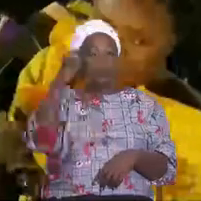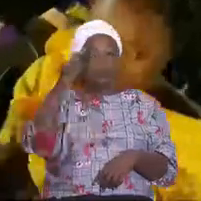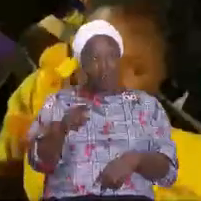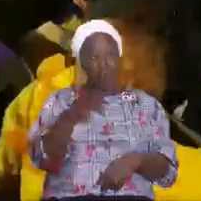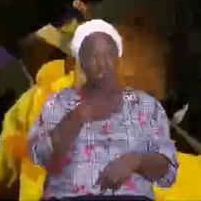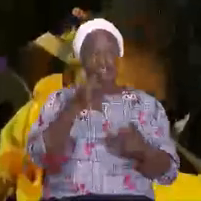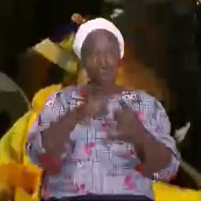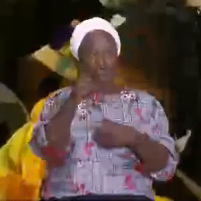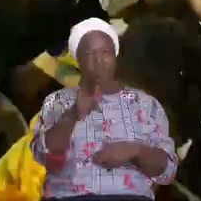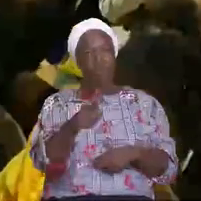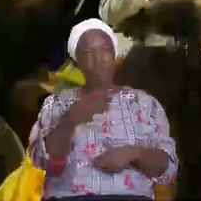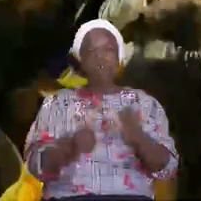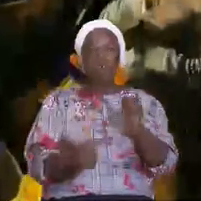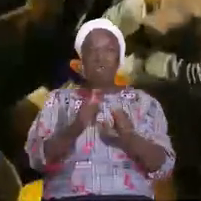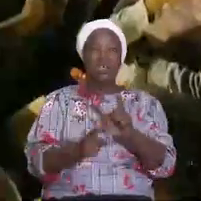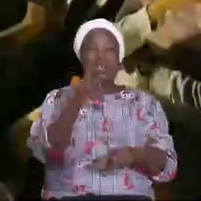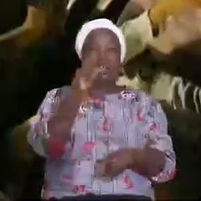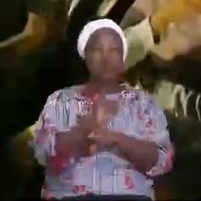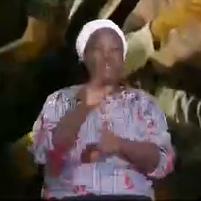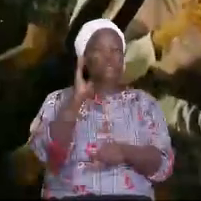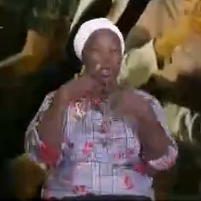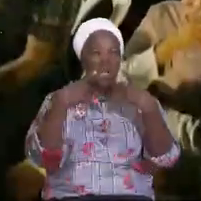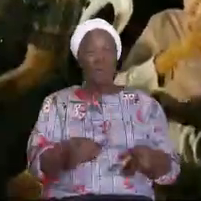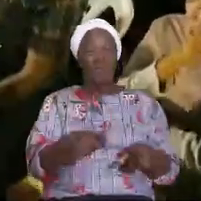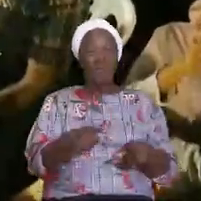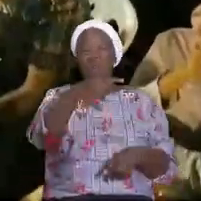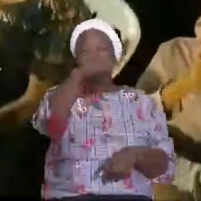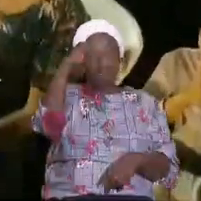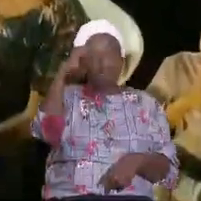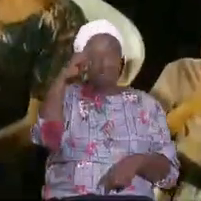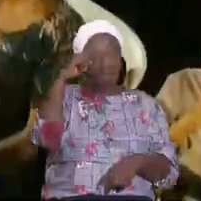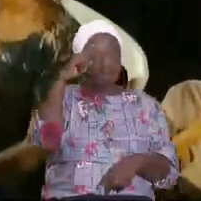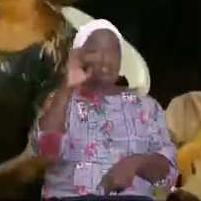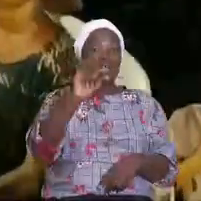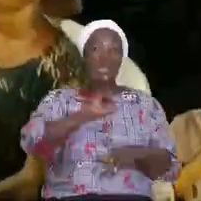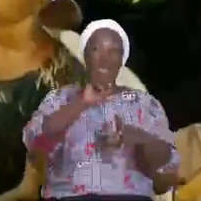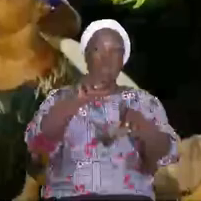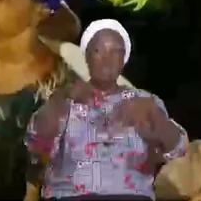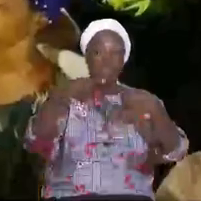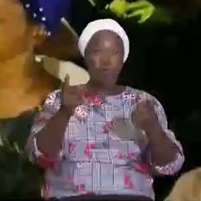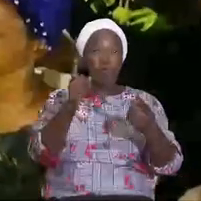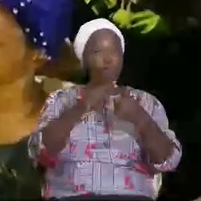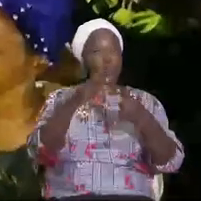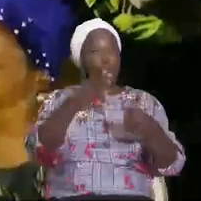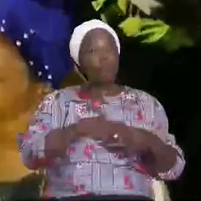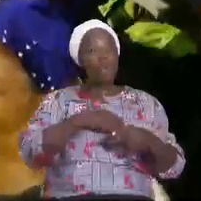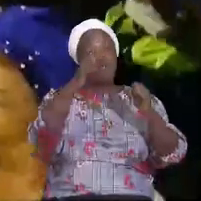Les plus grandes œuvres se produisent. Pour vous et pour moi, les grandes œuvres vont se produire.